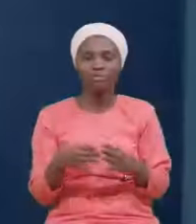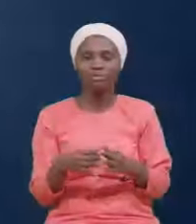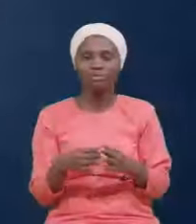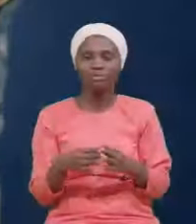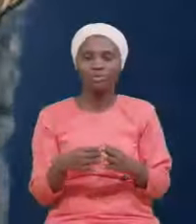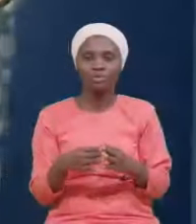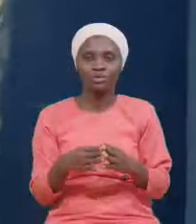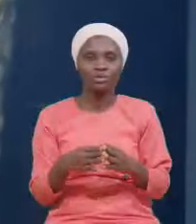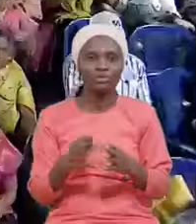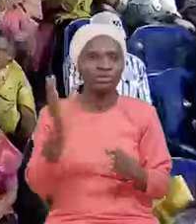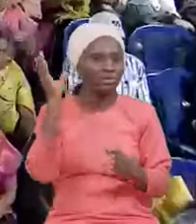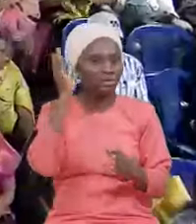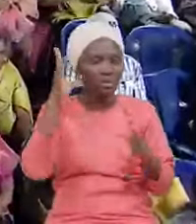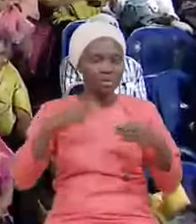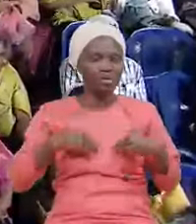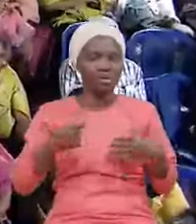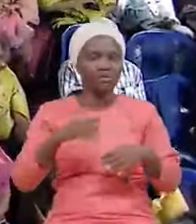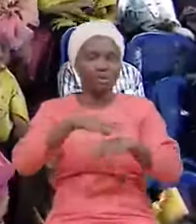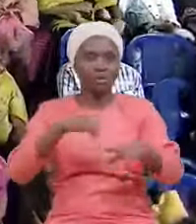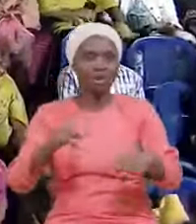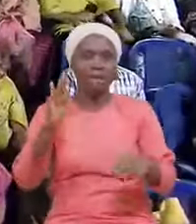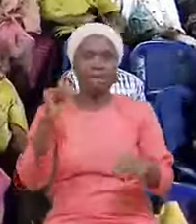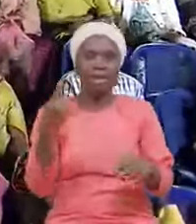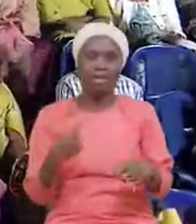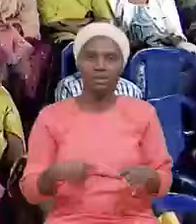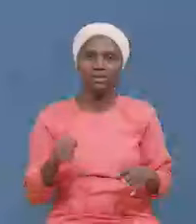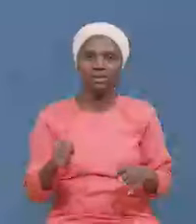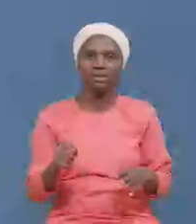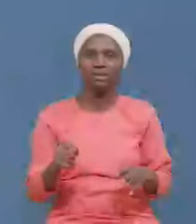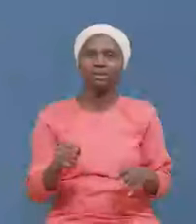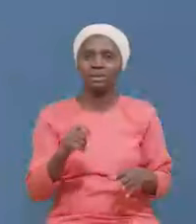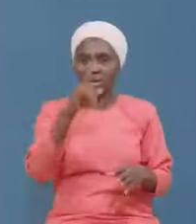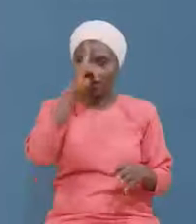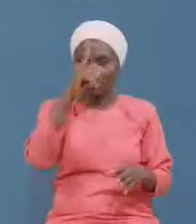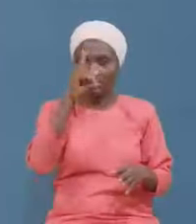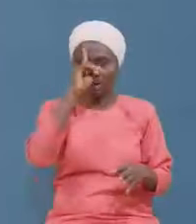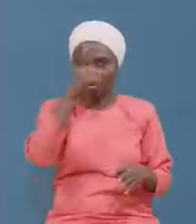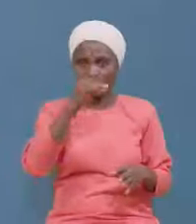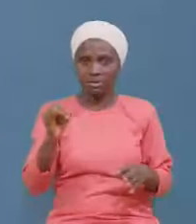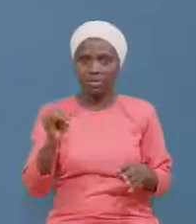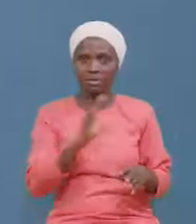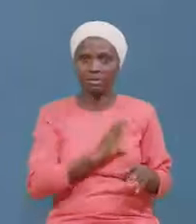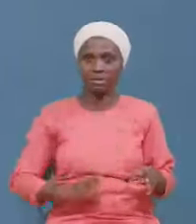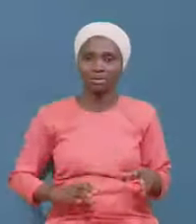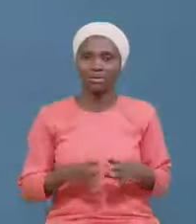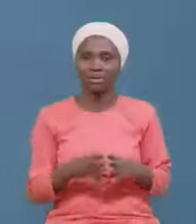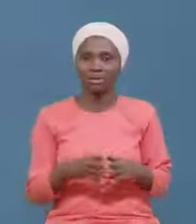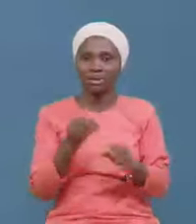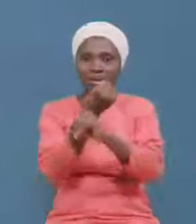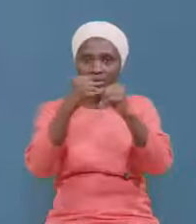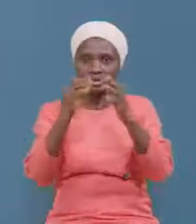కాల్ by the excelling Christ. అందుచేతనే అత్యున్నతమైన క్రీస్తును మనం వేడుక జరుపుకోవడానికి వచ్చాం. The